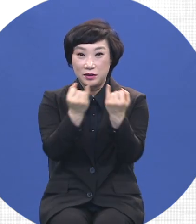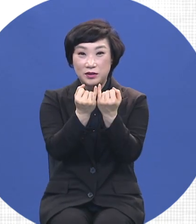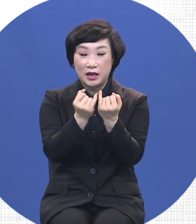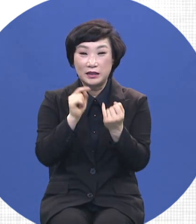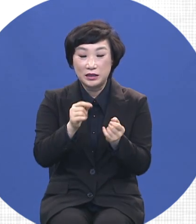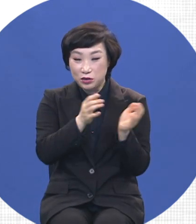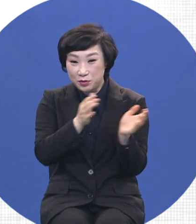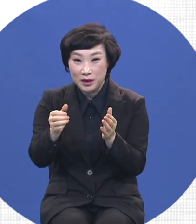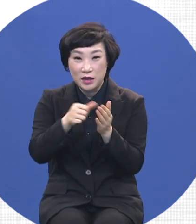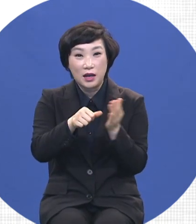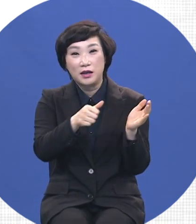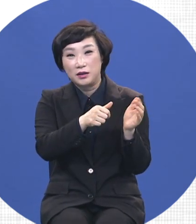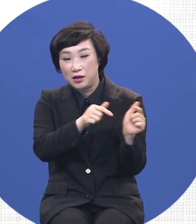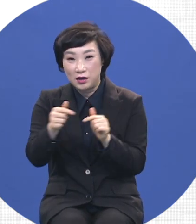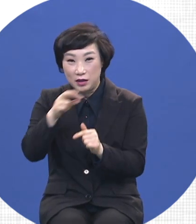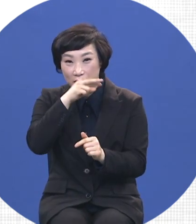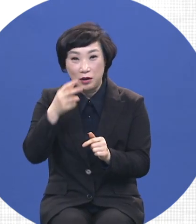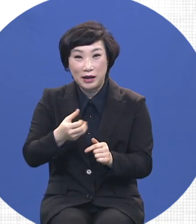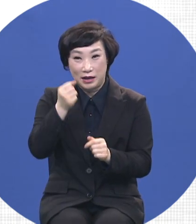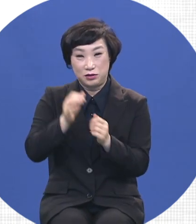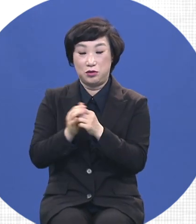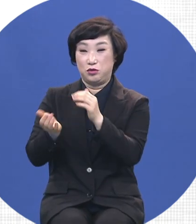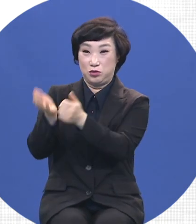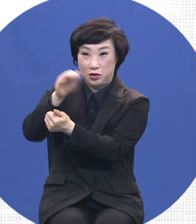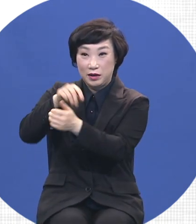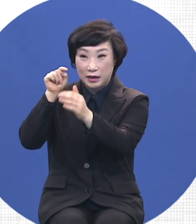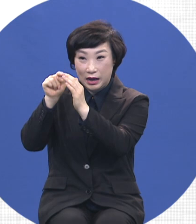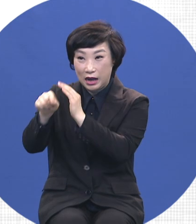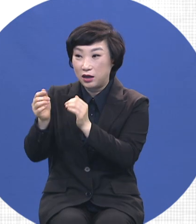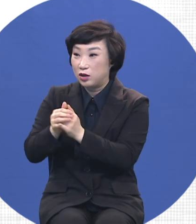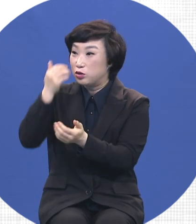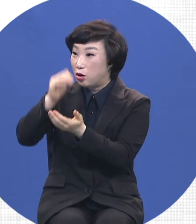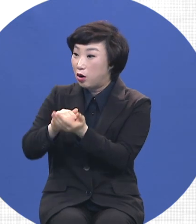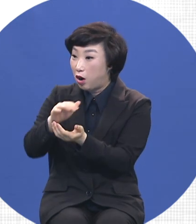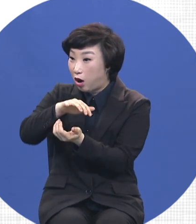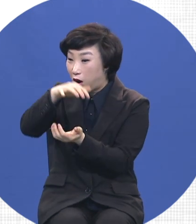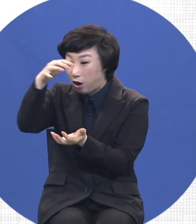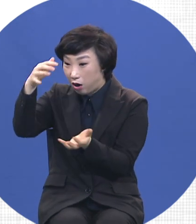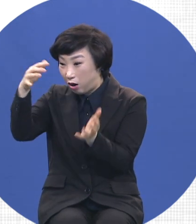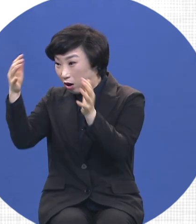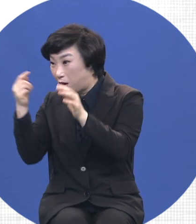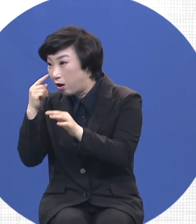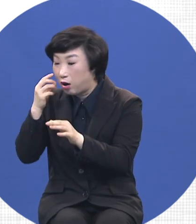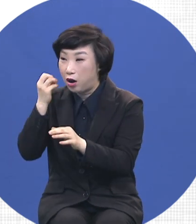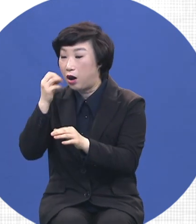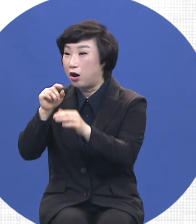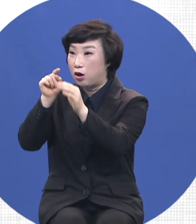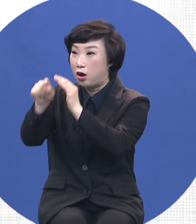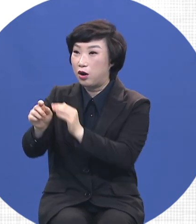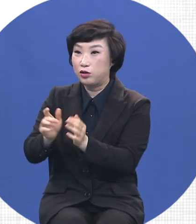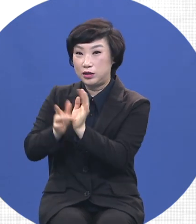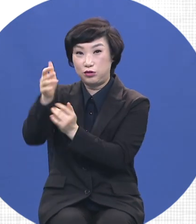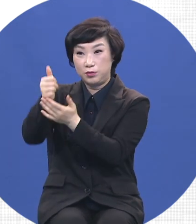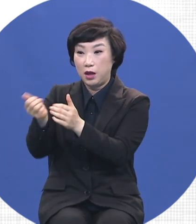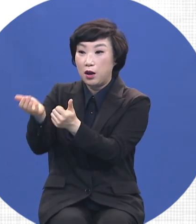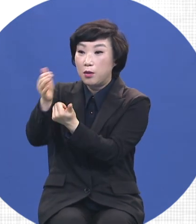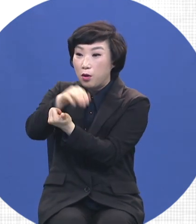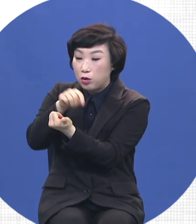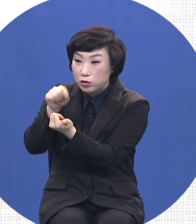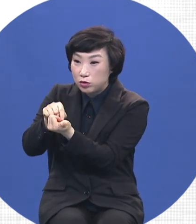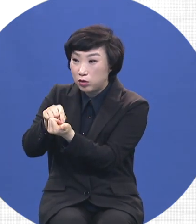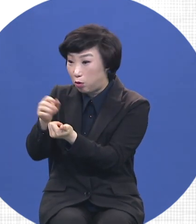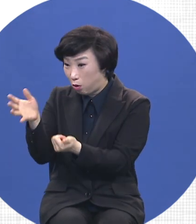여자들이 그 예비한 향품을 가지고 무덤에 가서 돌이 무덤에서 굴려 옮기운 것을 보고 들어가니 주 예수의 시체가